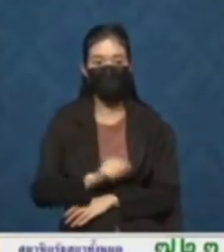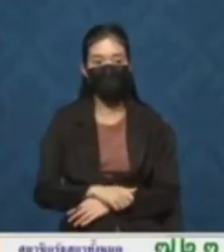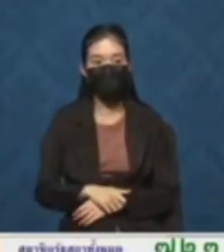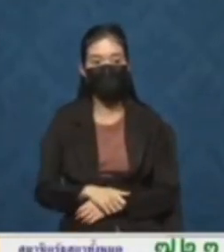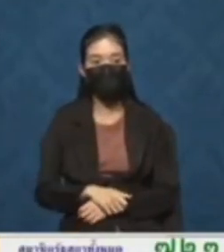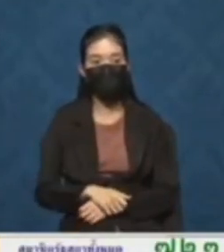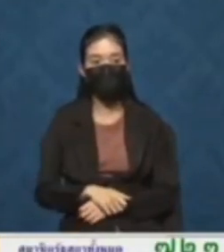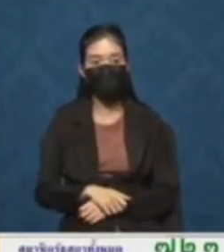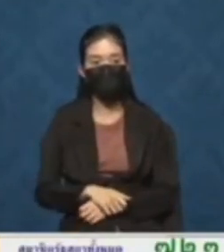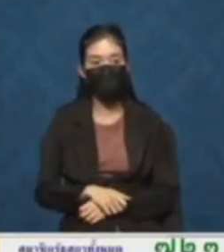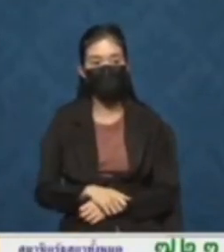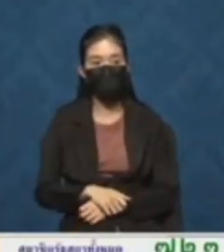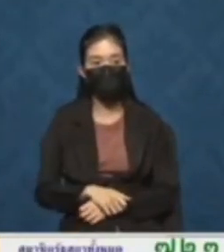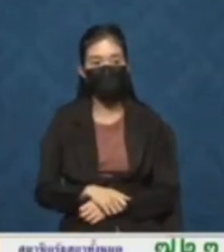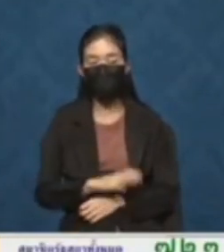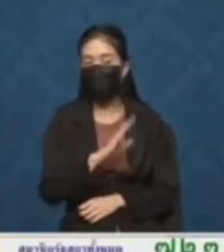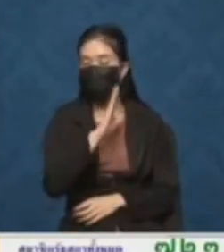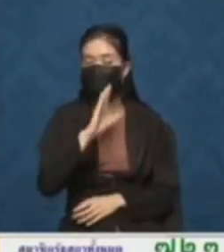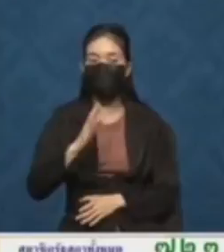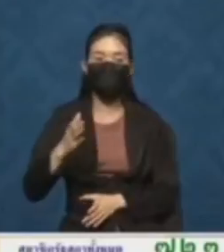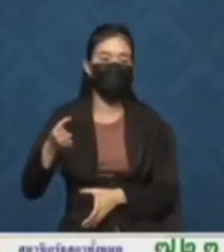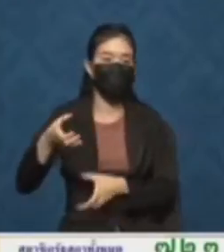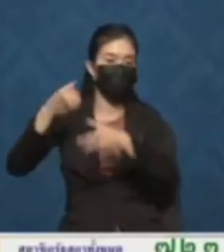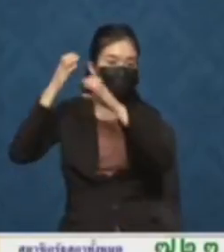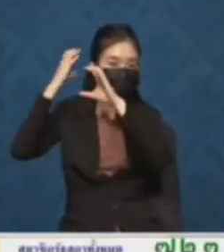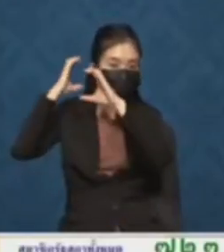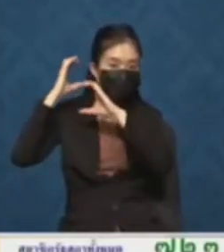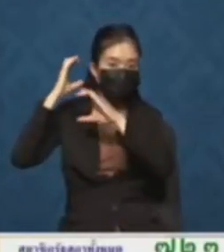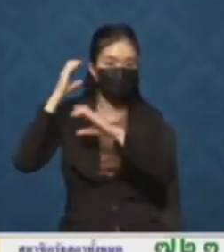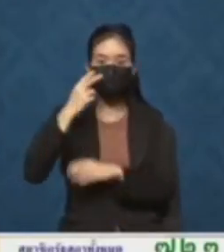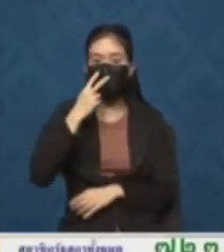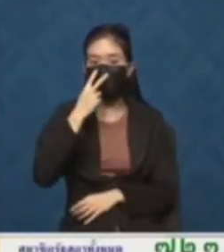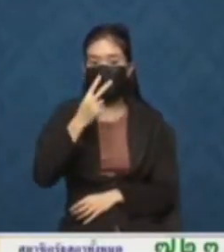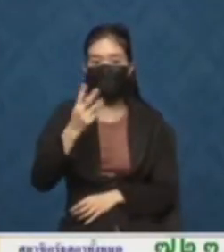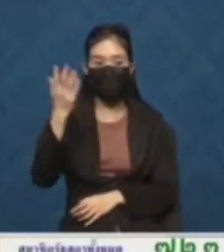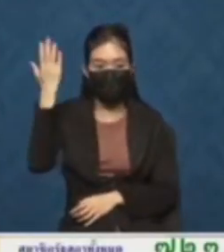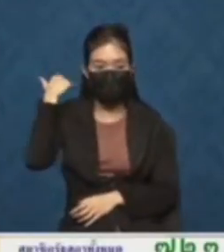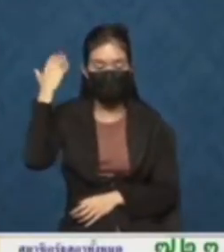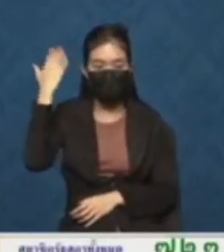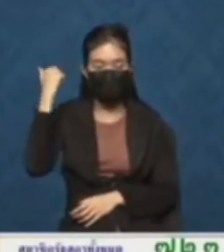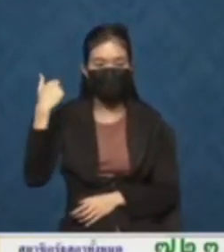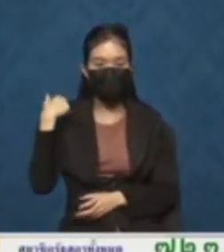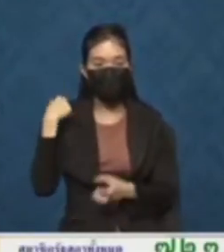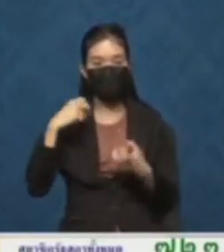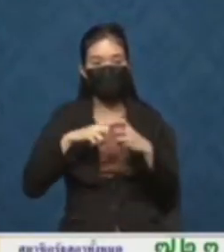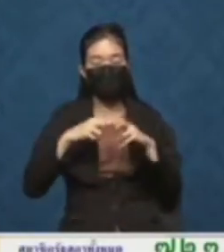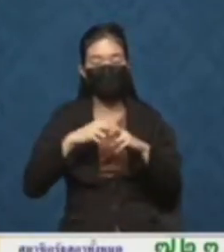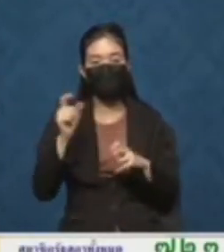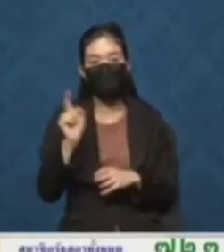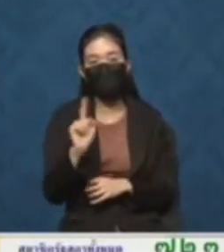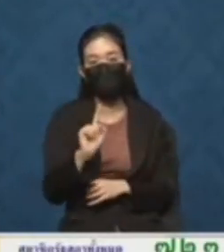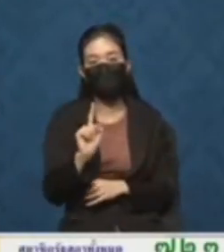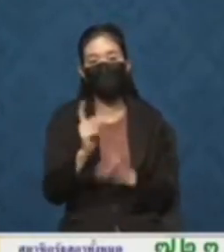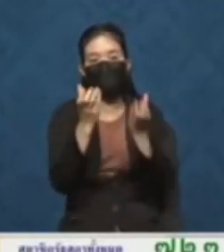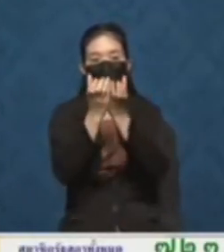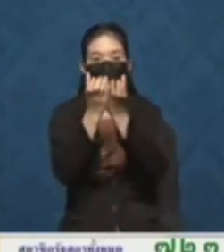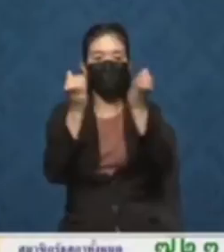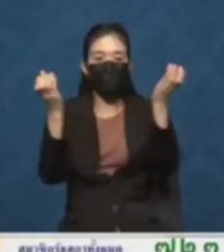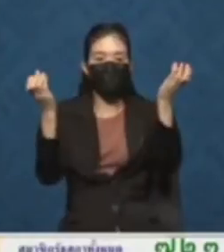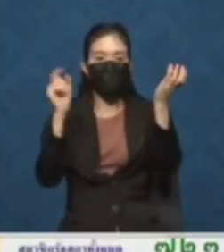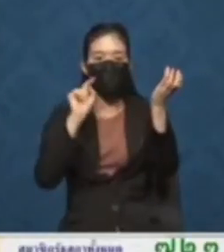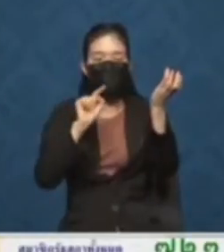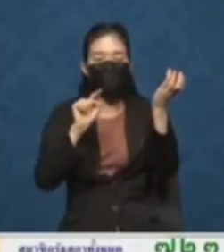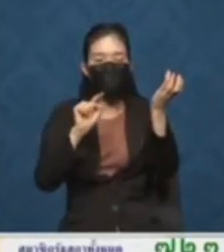ที่ผ่านมาเนี่ยถ้าท่านไปดูวุฒิสภาที่มีในรัฐธรรมนูญ